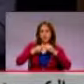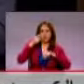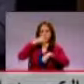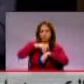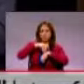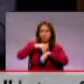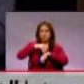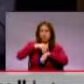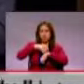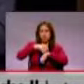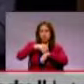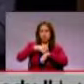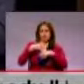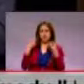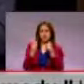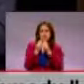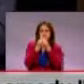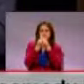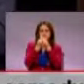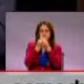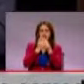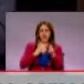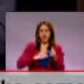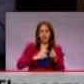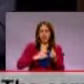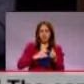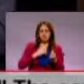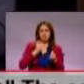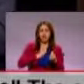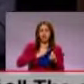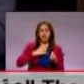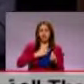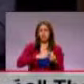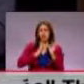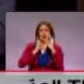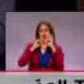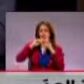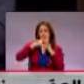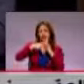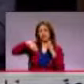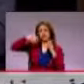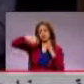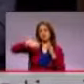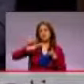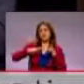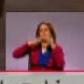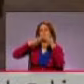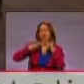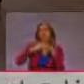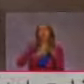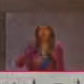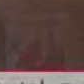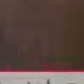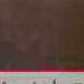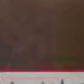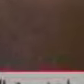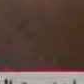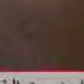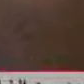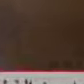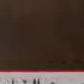الشفاء ومركز قسطرة القلب بحلوان قدرنا نعمل الطفل ده العملية. تعالوا نشوفه بعد العملية أخباره إيه.